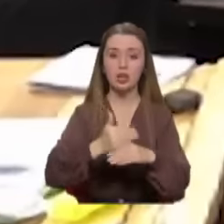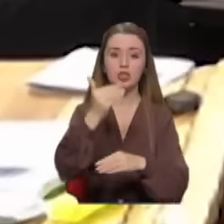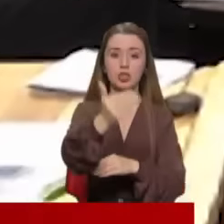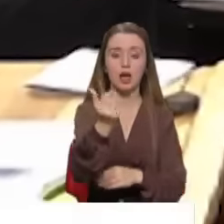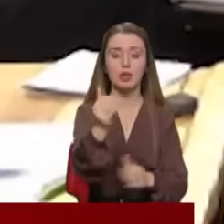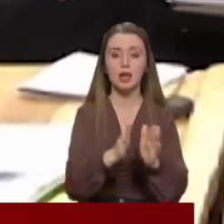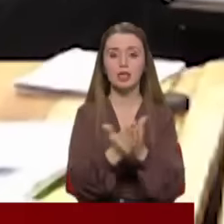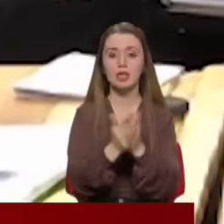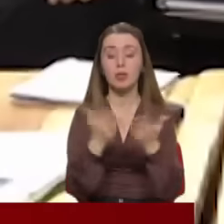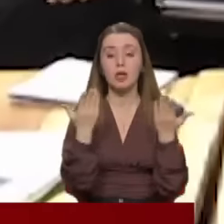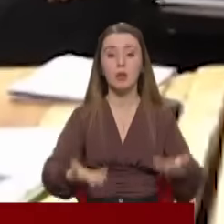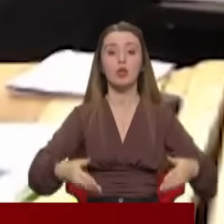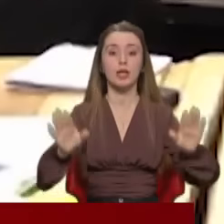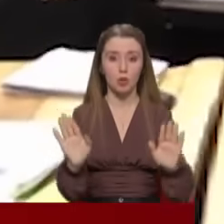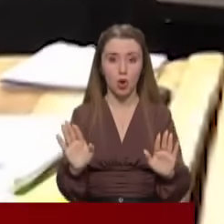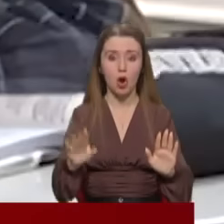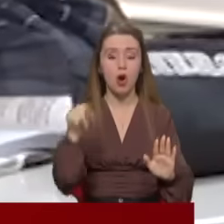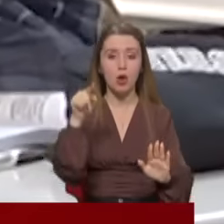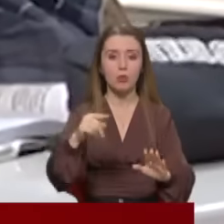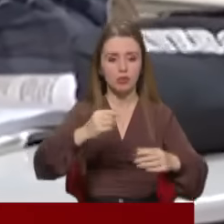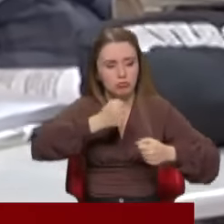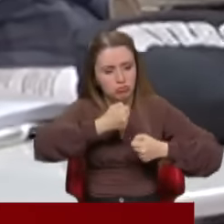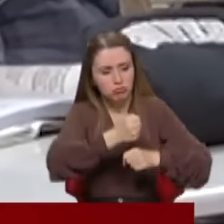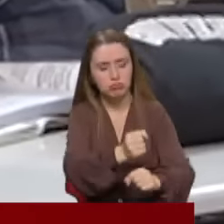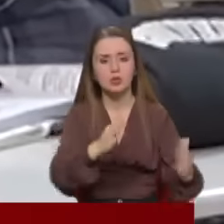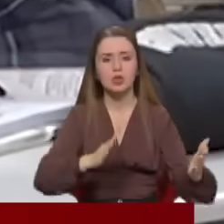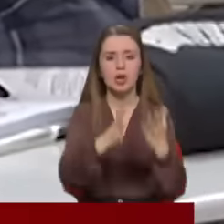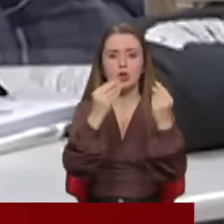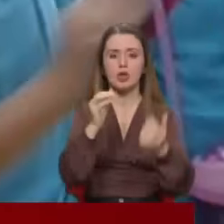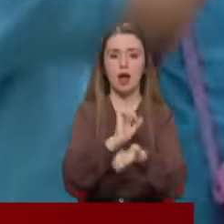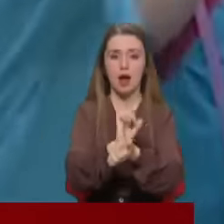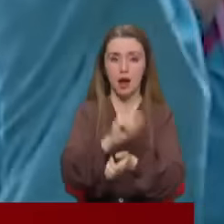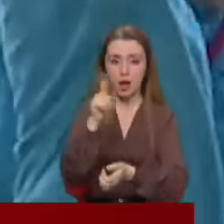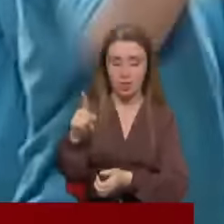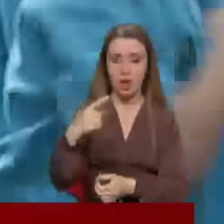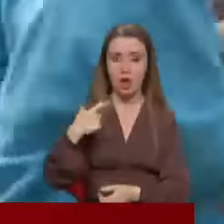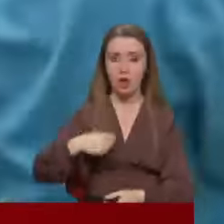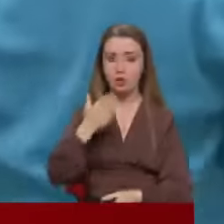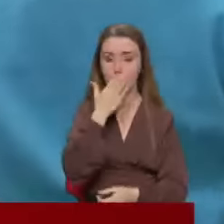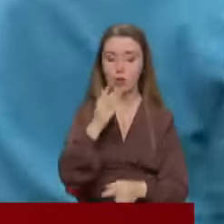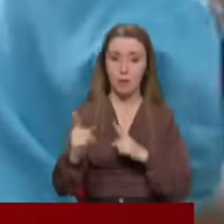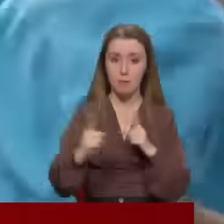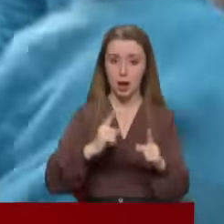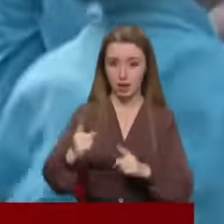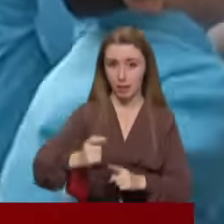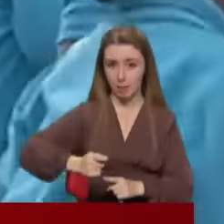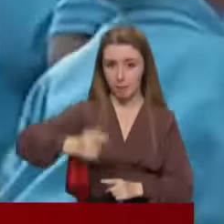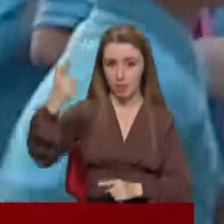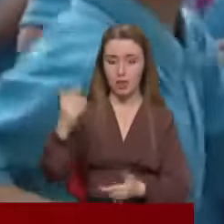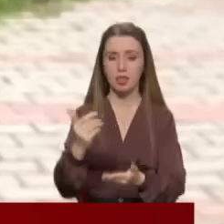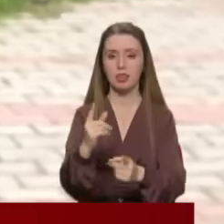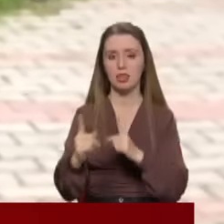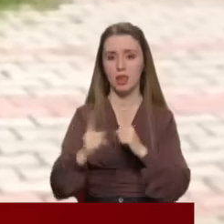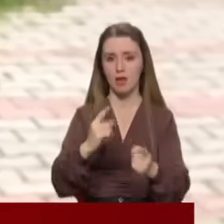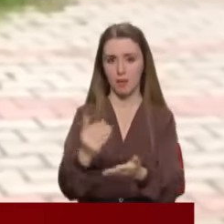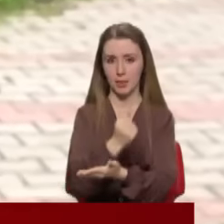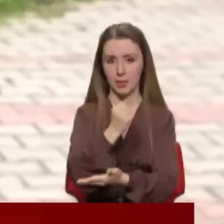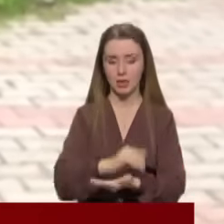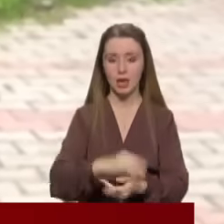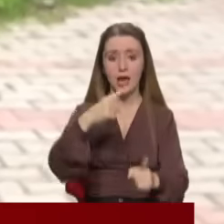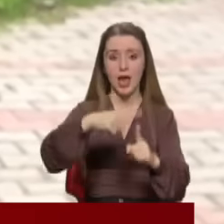alınan kitapları kabul etmiyor. Bu dayatmaya karşı çıkan bir veli özel okulla mahkemelik olduğu davayı kazandı. Ben o